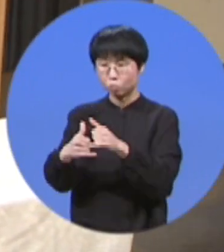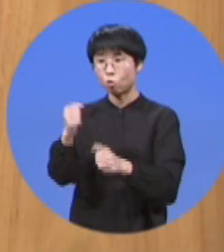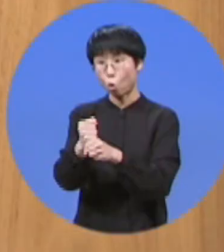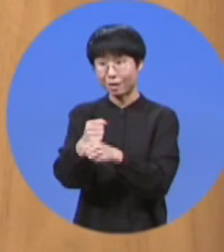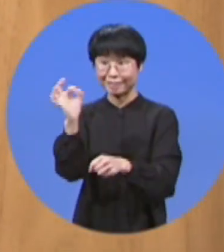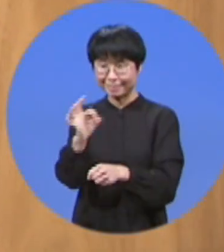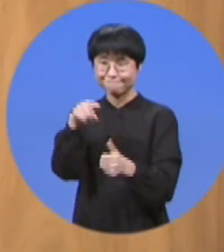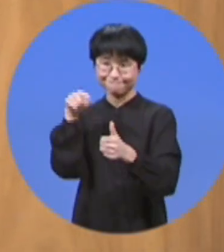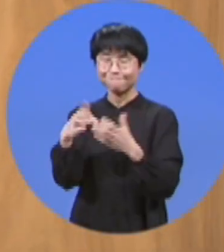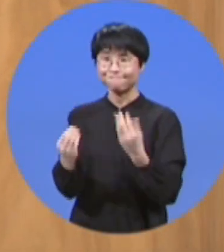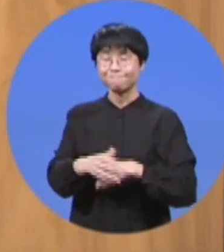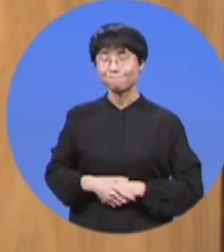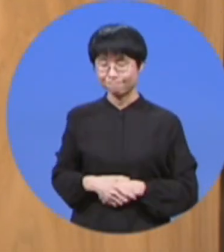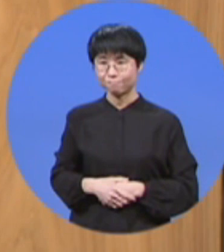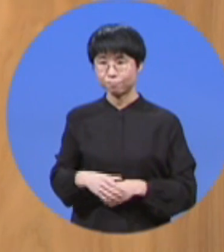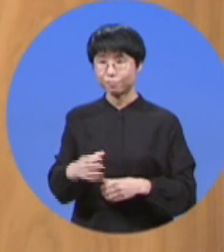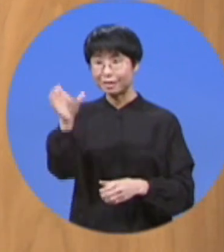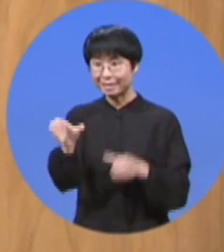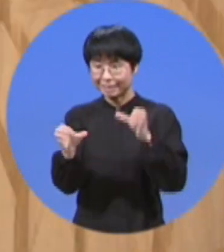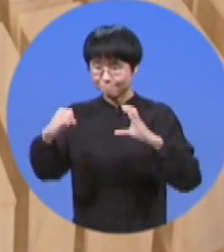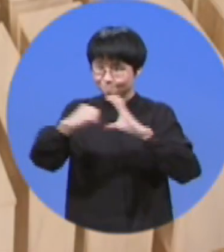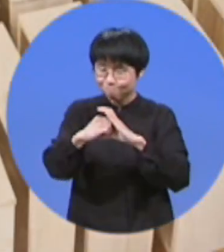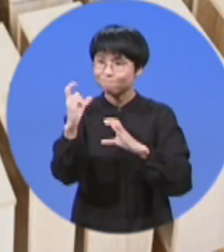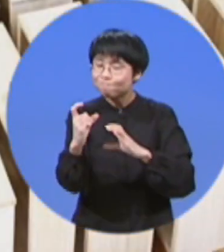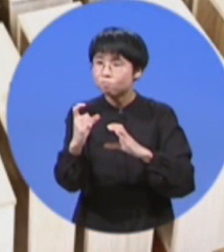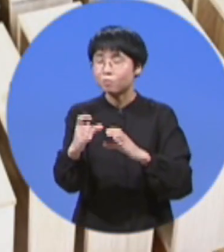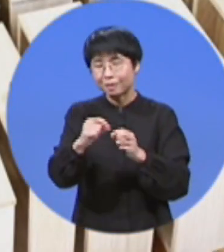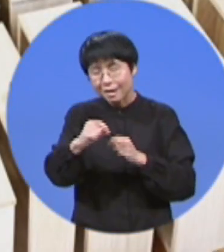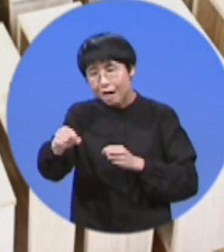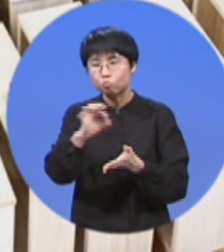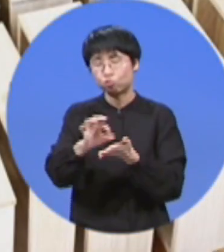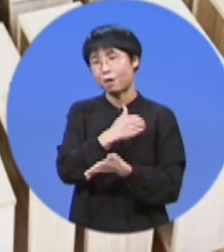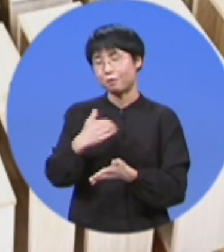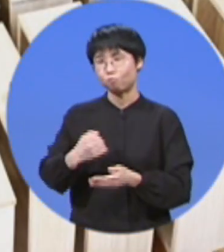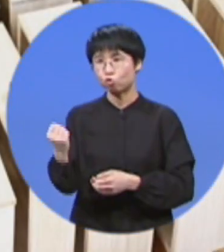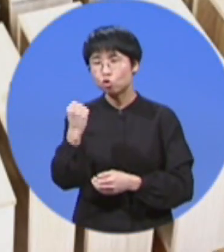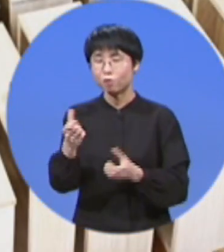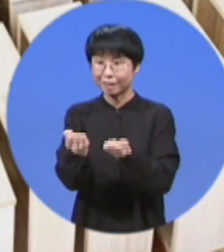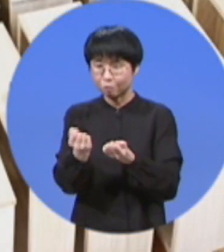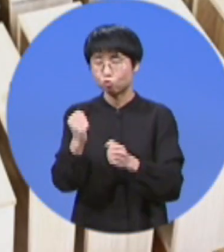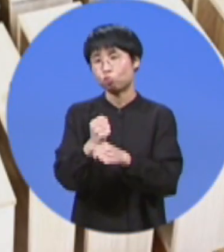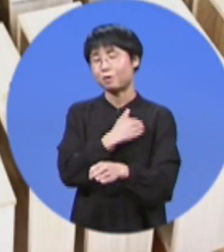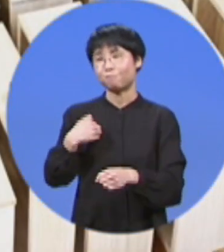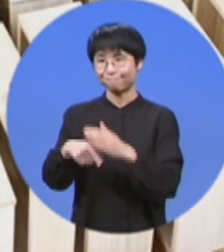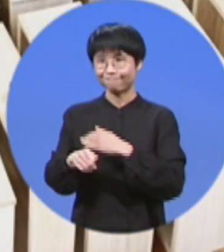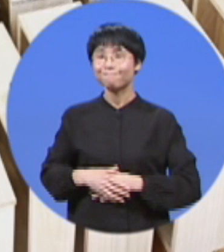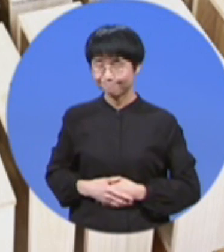。木をしっかりと組み合わせることで長く愛用される丈夫な家具になるんだそうです。